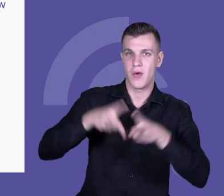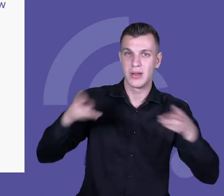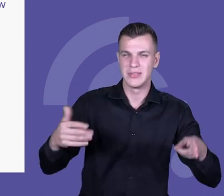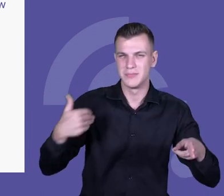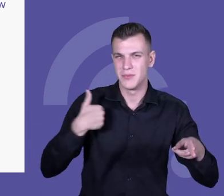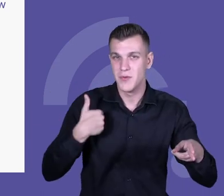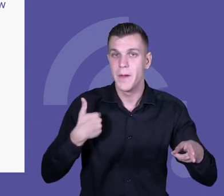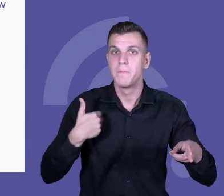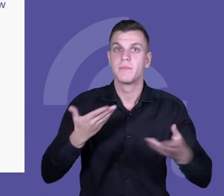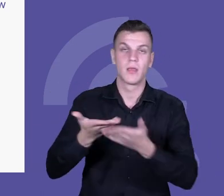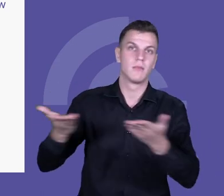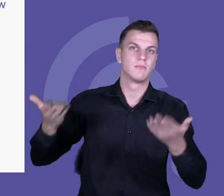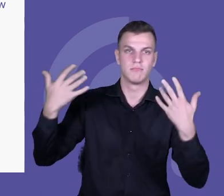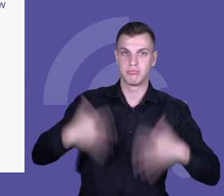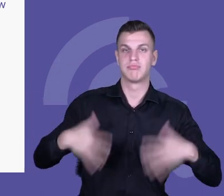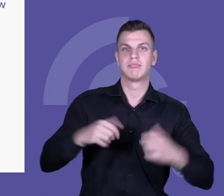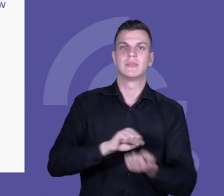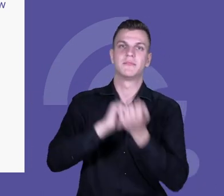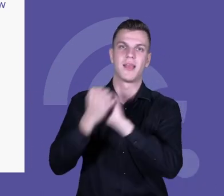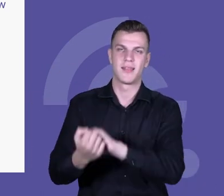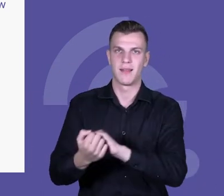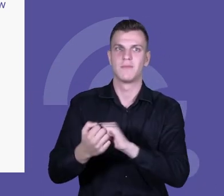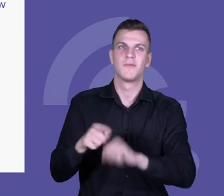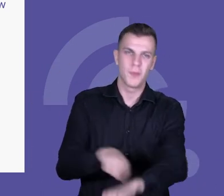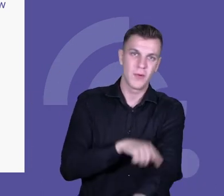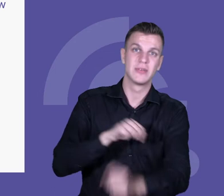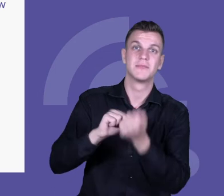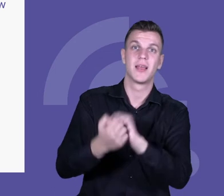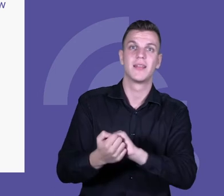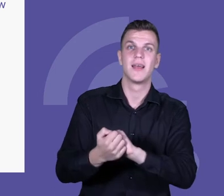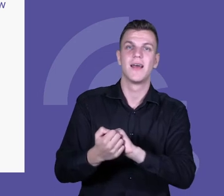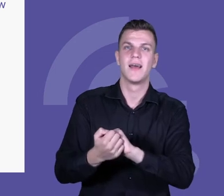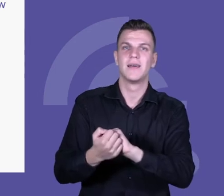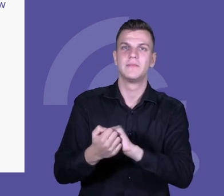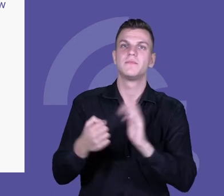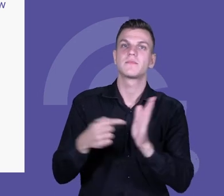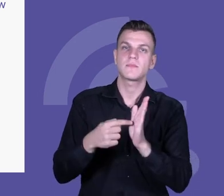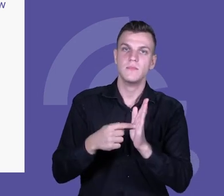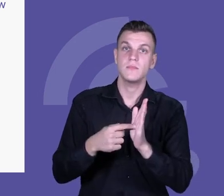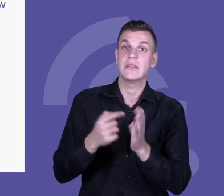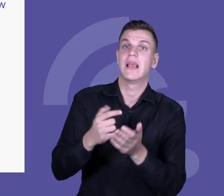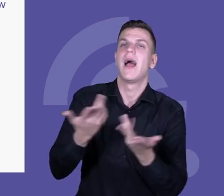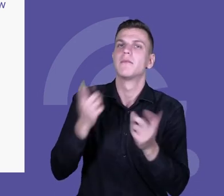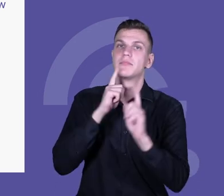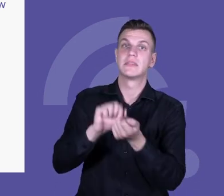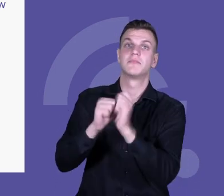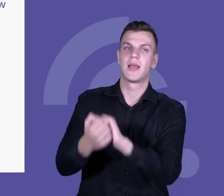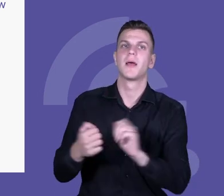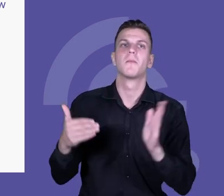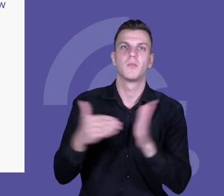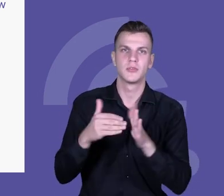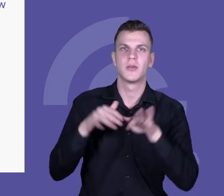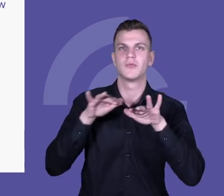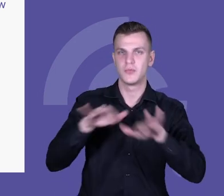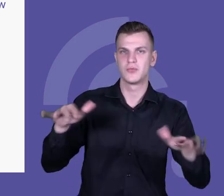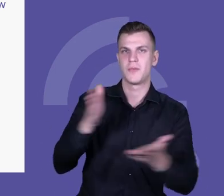też, że wymagały w tym procesie też dużego wsparcia. Ta innowacja, mówiła